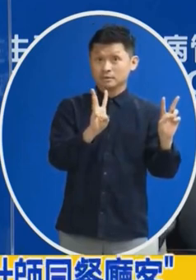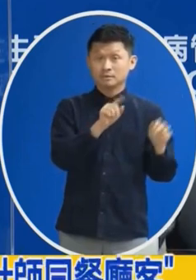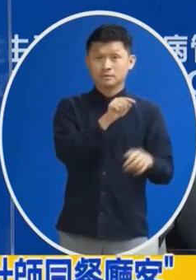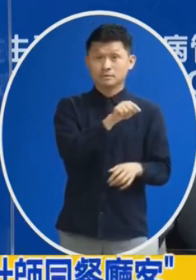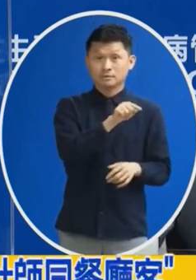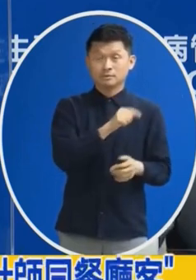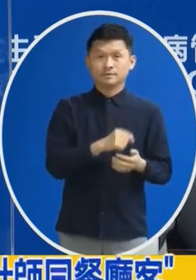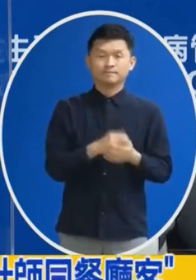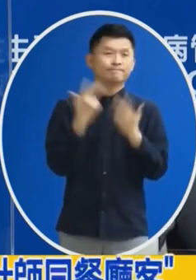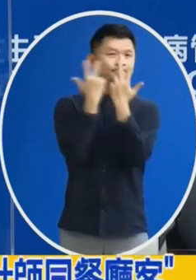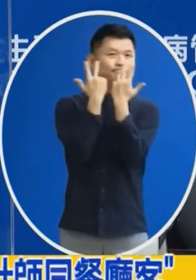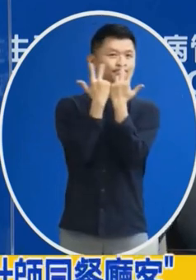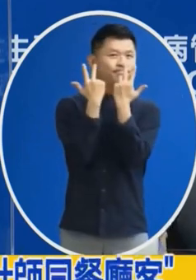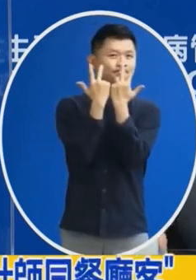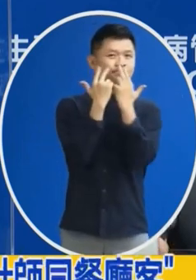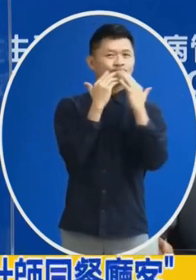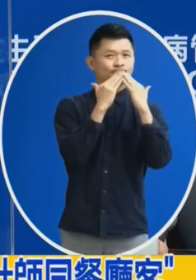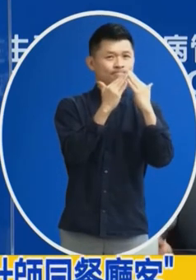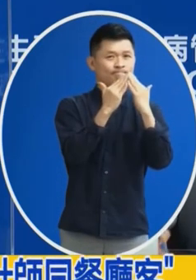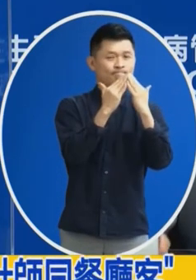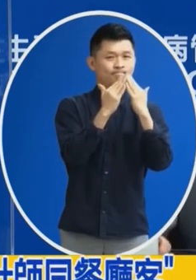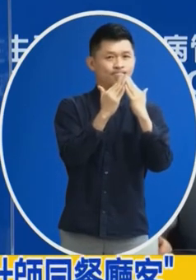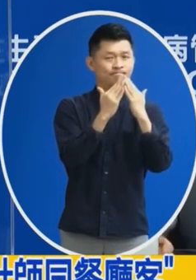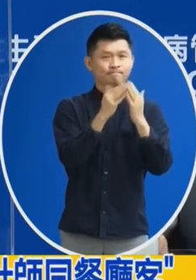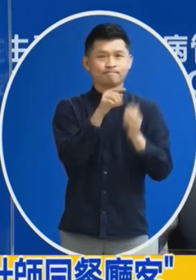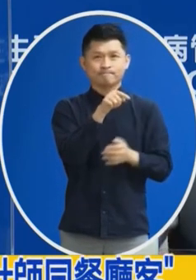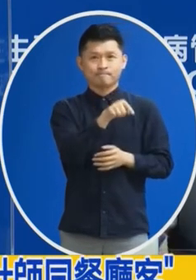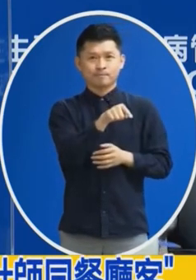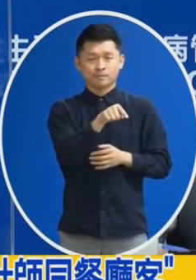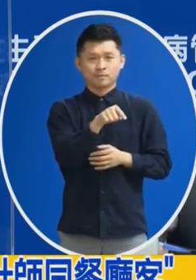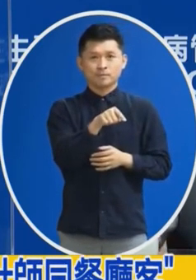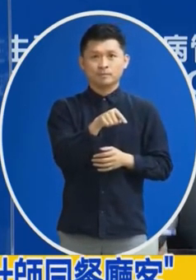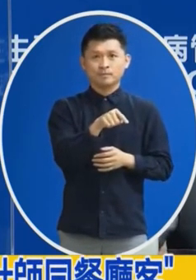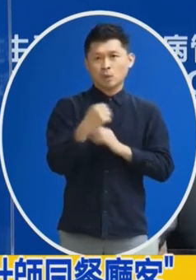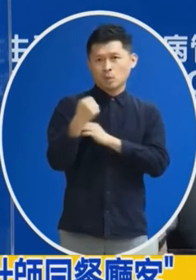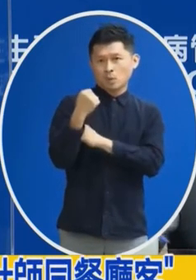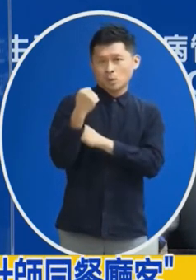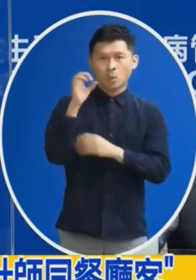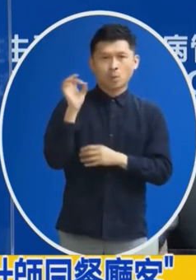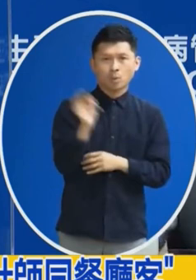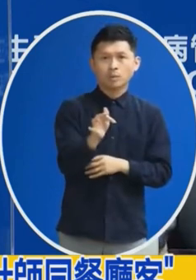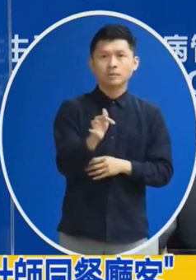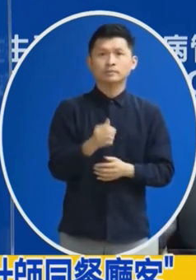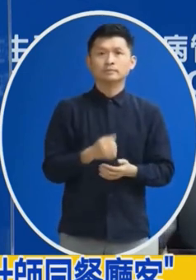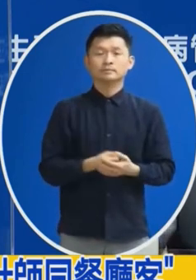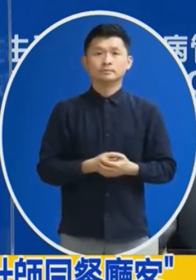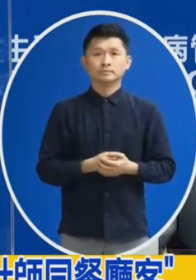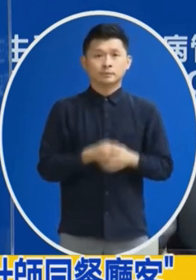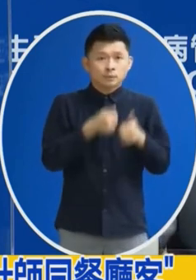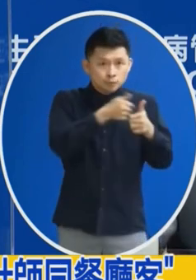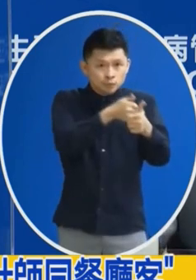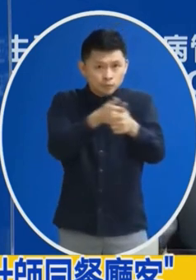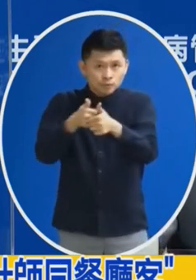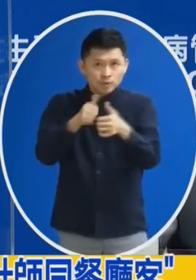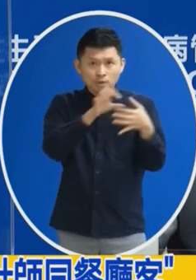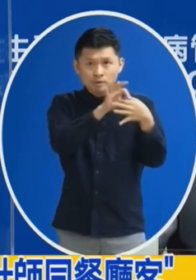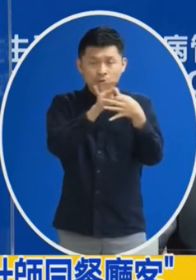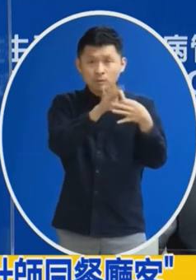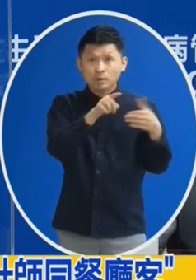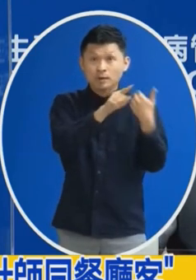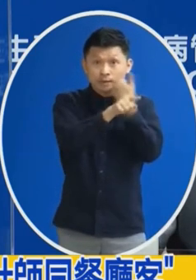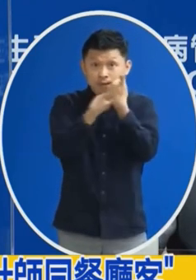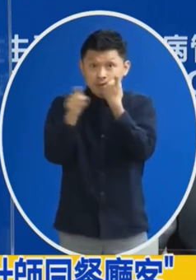个在新北市在这个案子非常快速非常努力的去把所有的关联相关